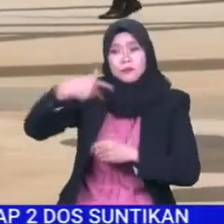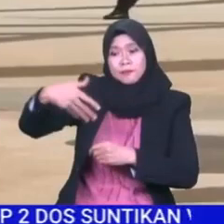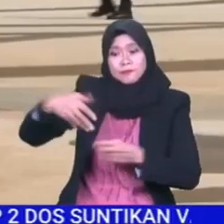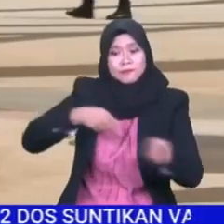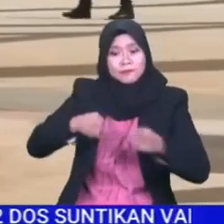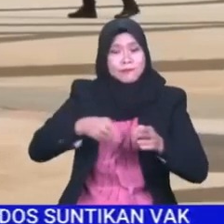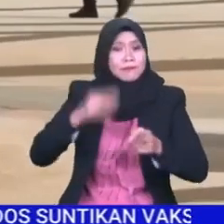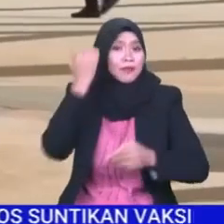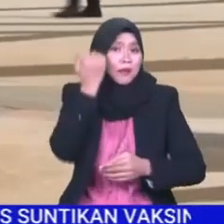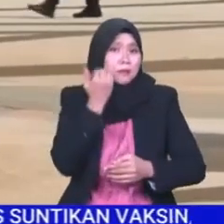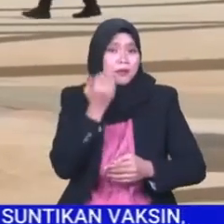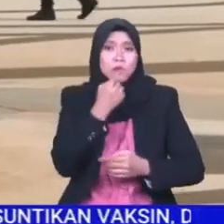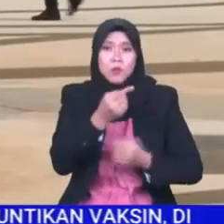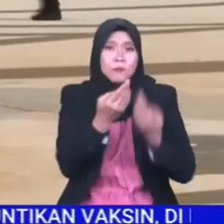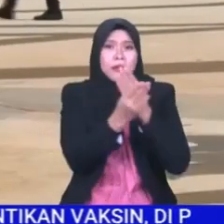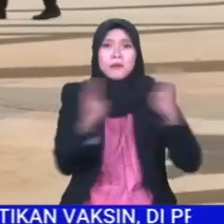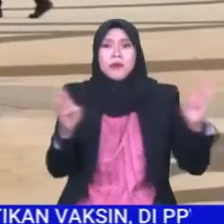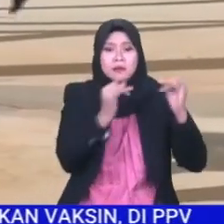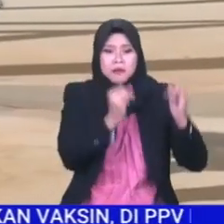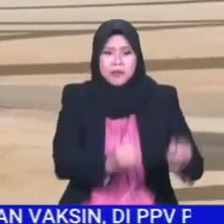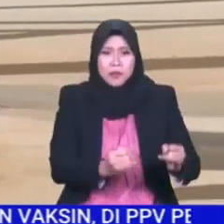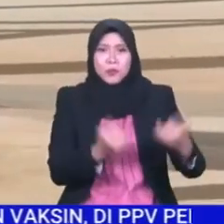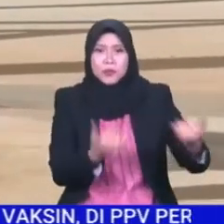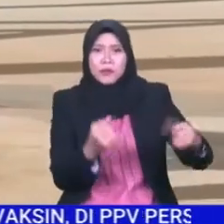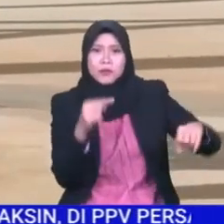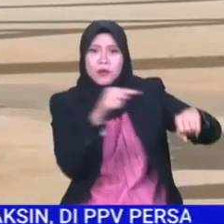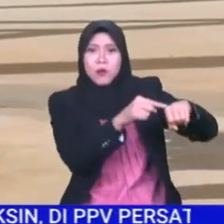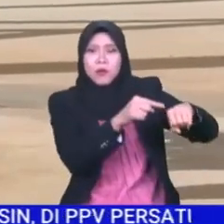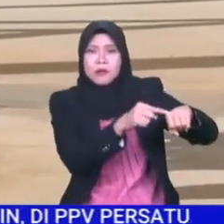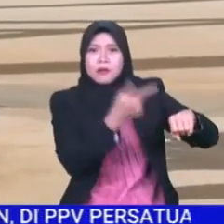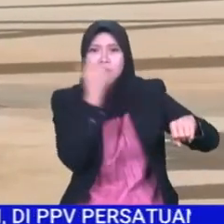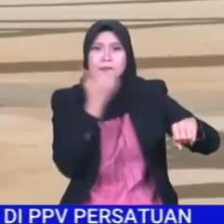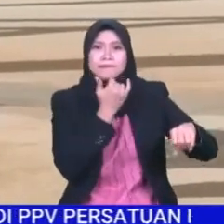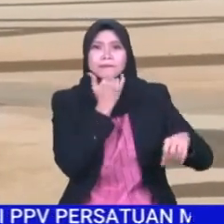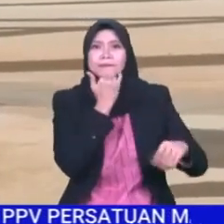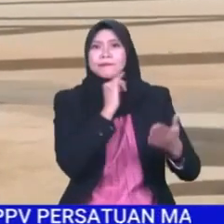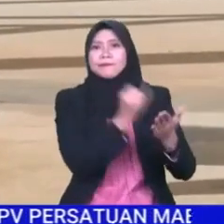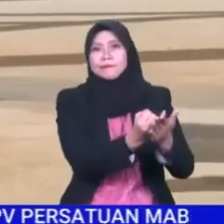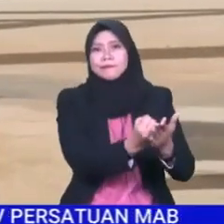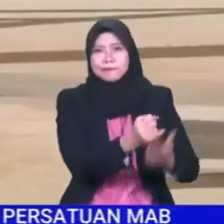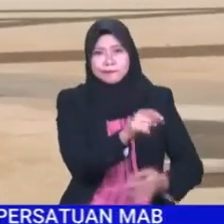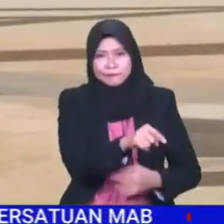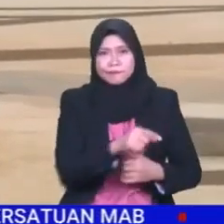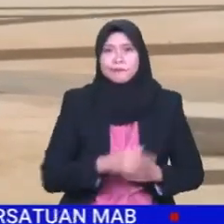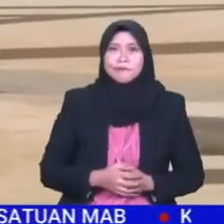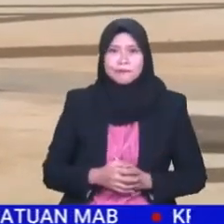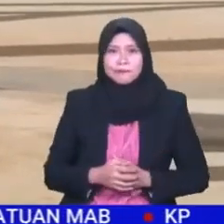mahkamah bagi membebaskan beberapa individu yang sedang didakwa atas kesalahan jenayah.